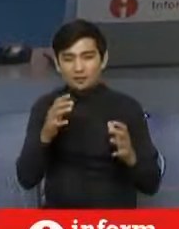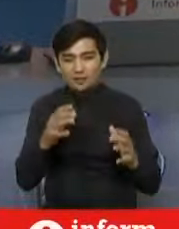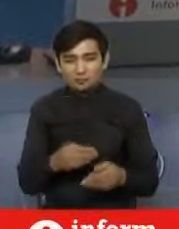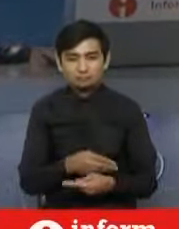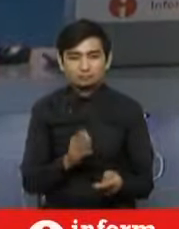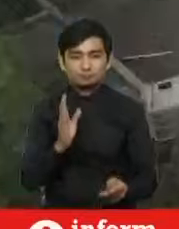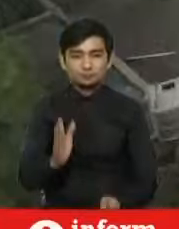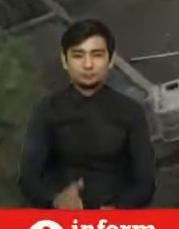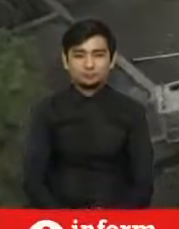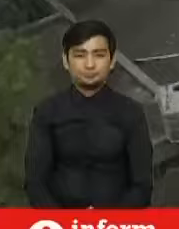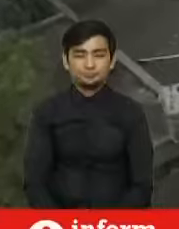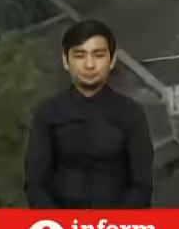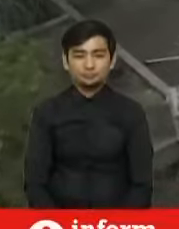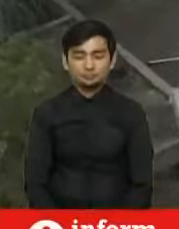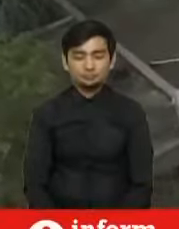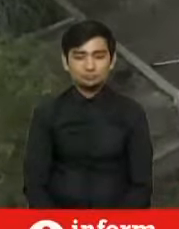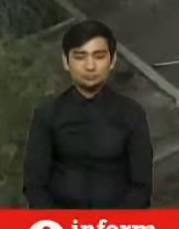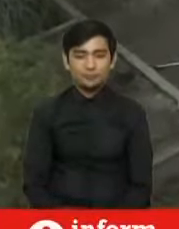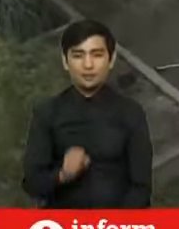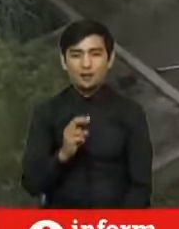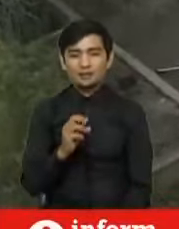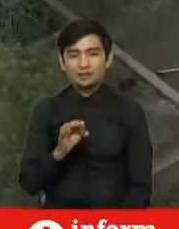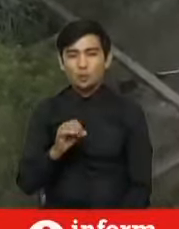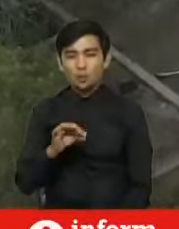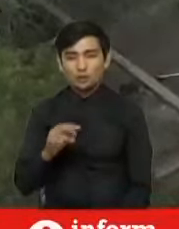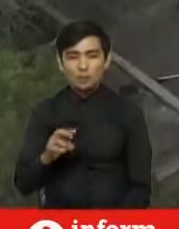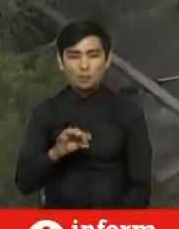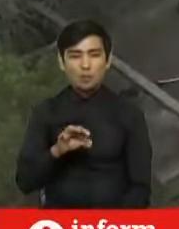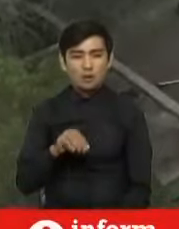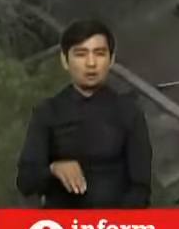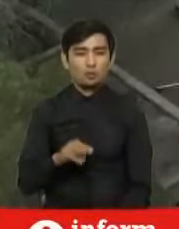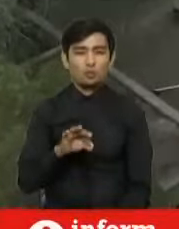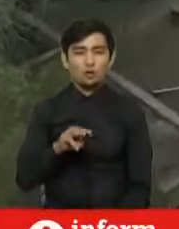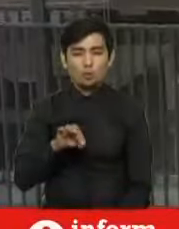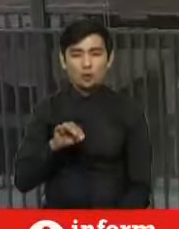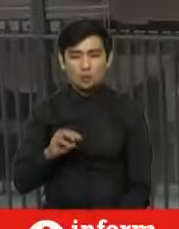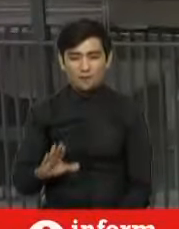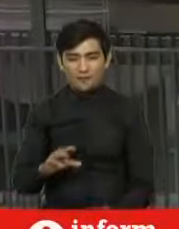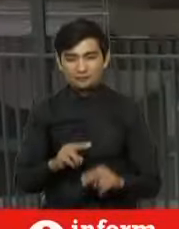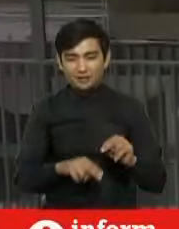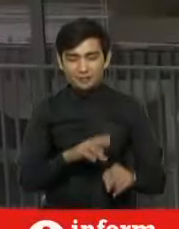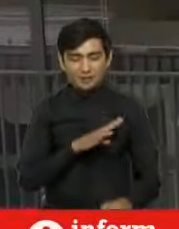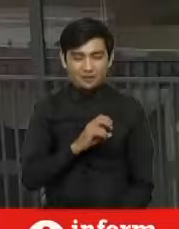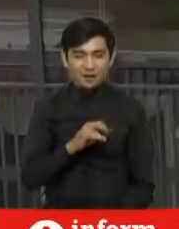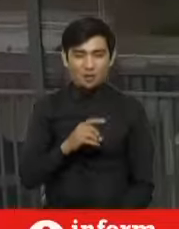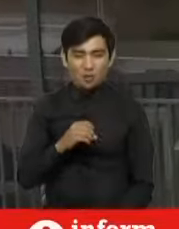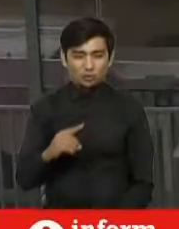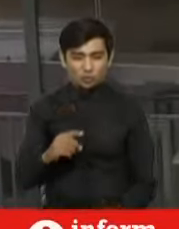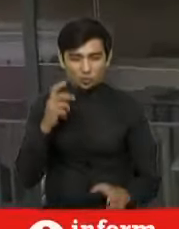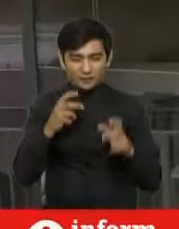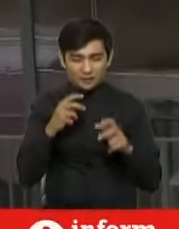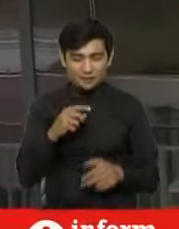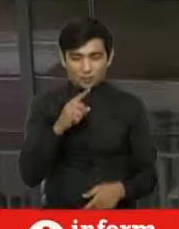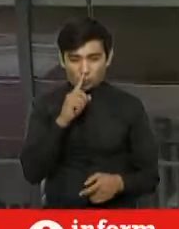беріледі. Акционер Болат Өтемұратов қаражат есебінен бір жылға жетпейті мерзімде салынған Нархоз университетінің емен студенттері үйі